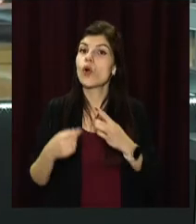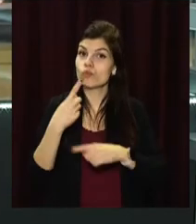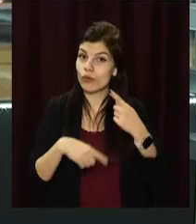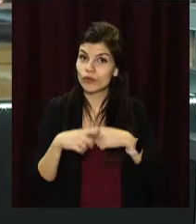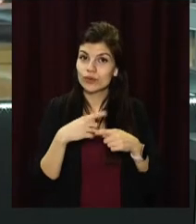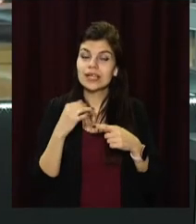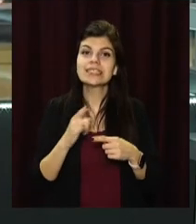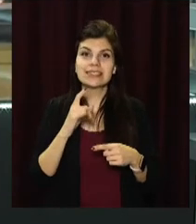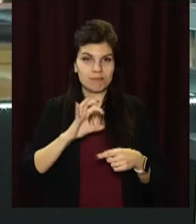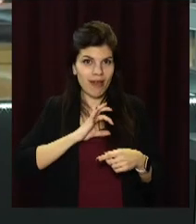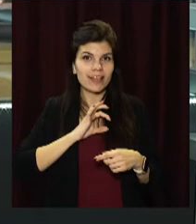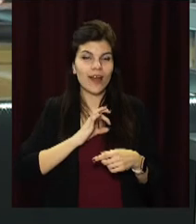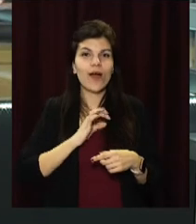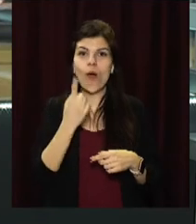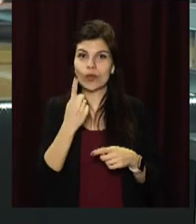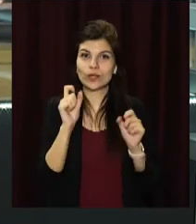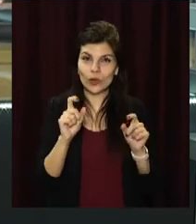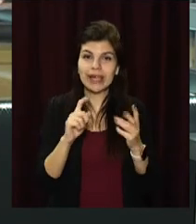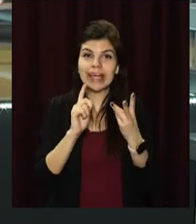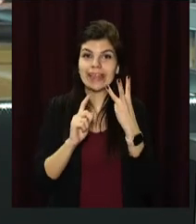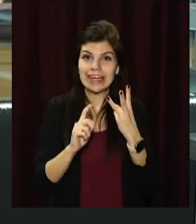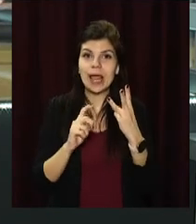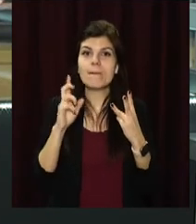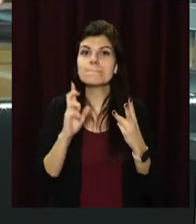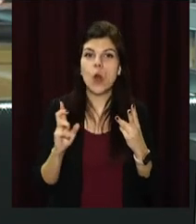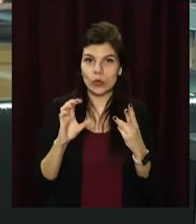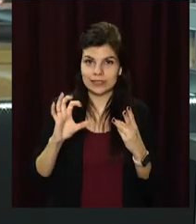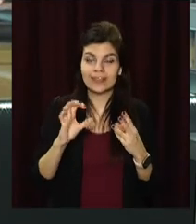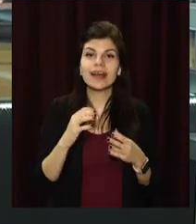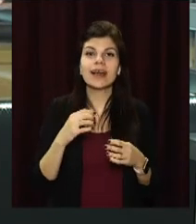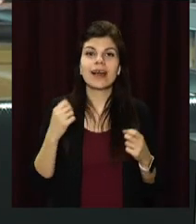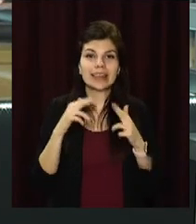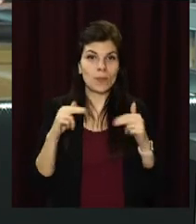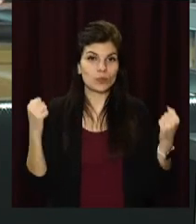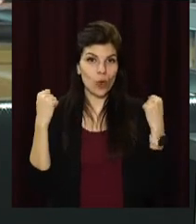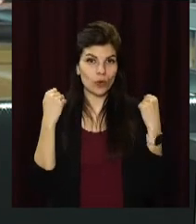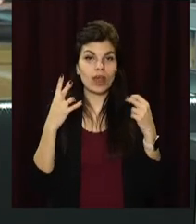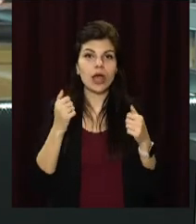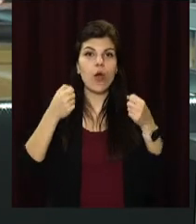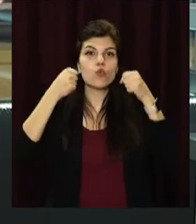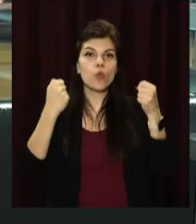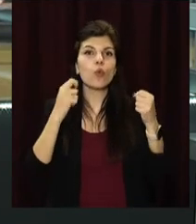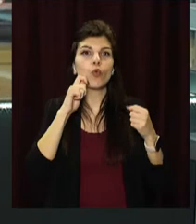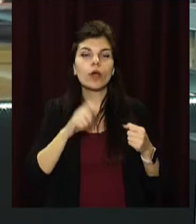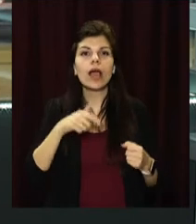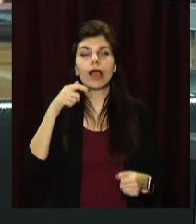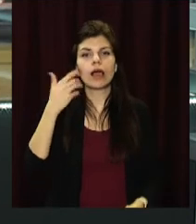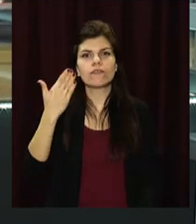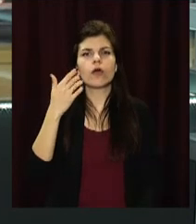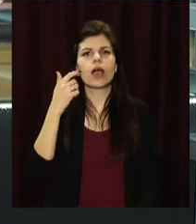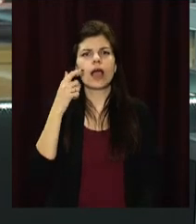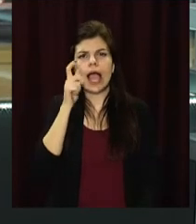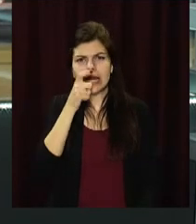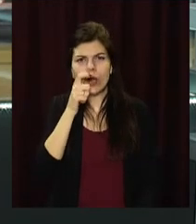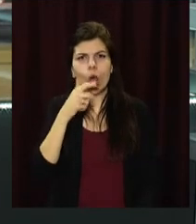Повернулися із медалями. Одне золото і 3 бронзи вибороли дніпровські спортсмени на Кубку України з греко-римської боротьби.